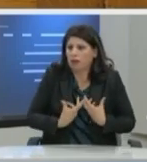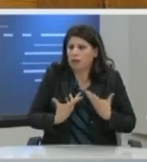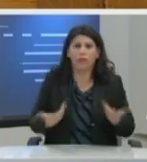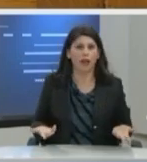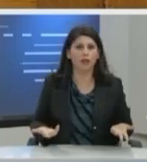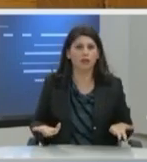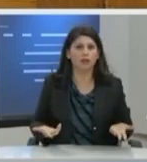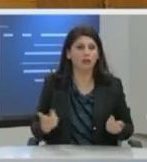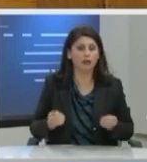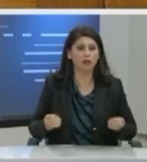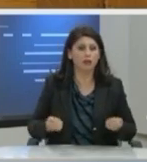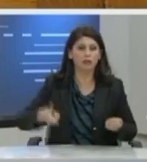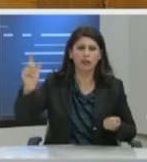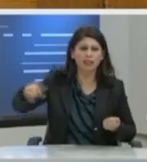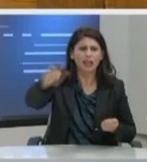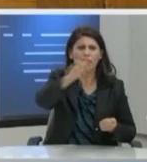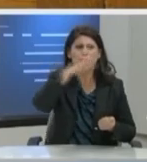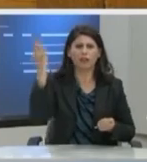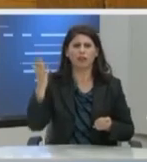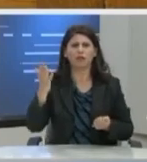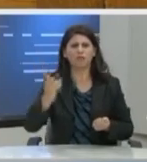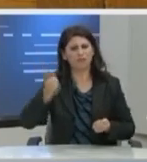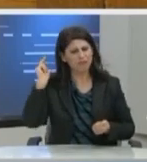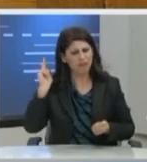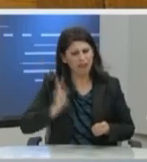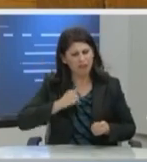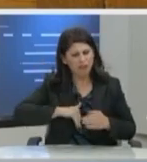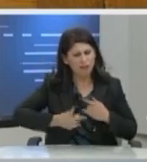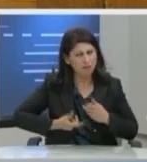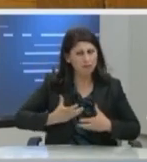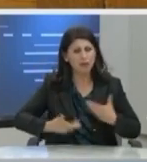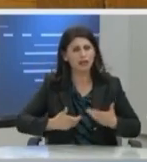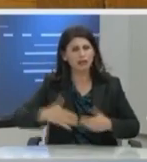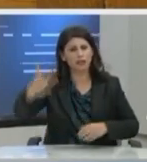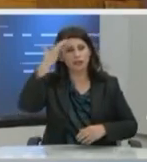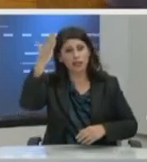εκτός από την κάθε είδους κακεντρέχεια την υπόλοιπη.